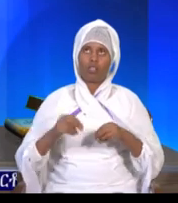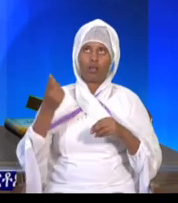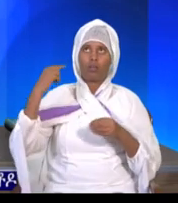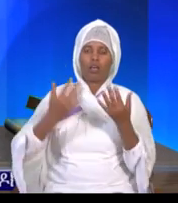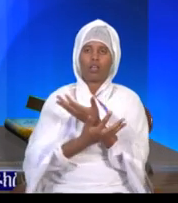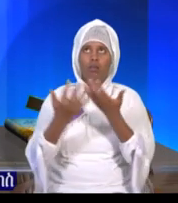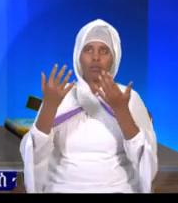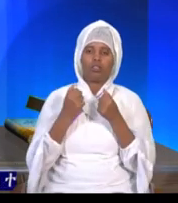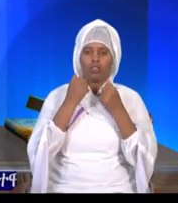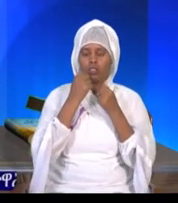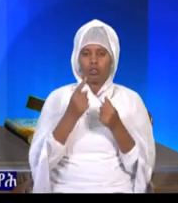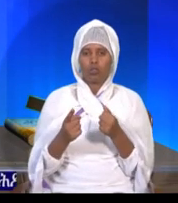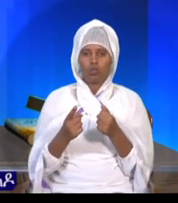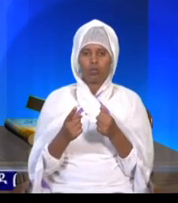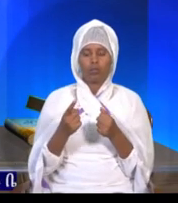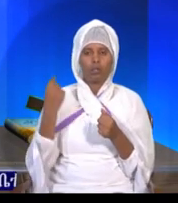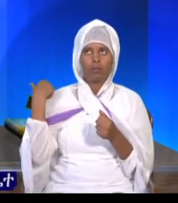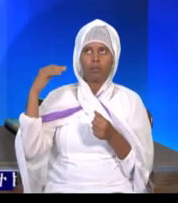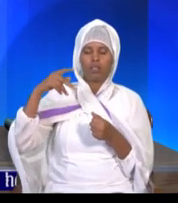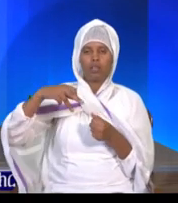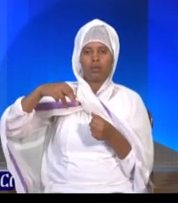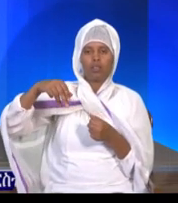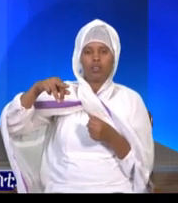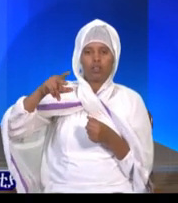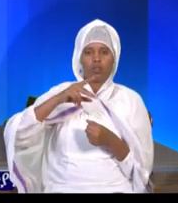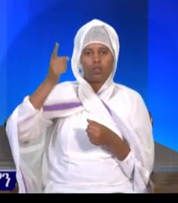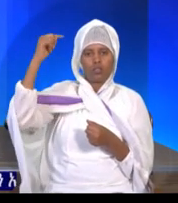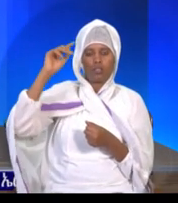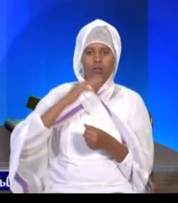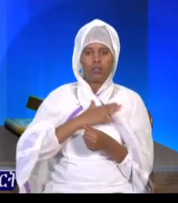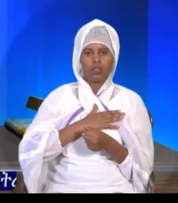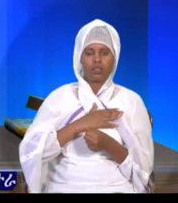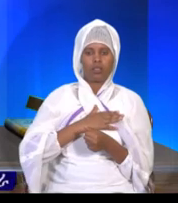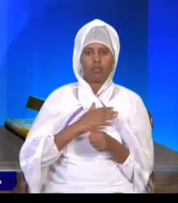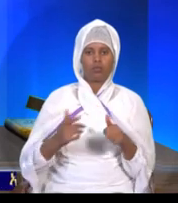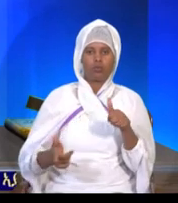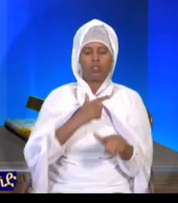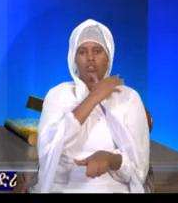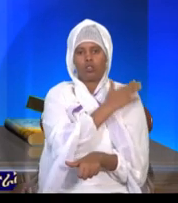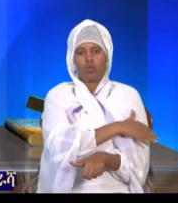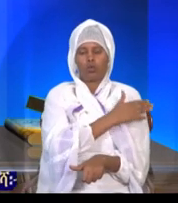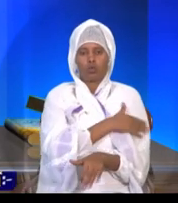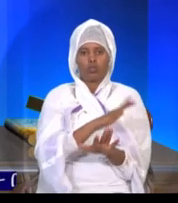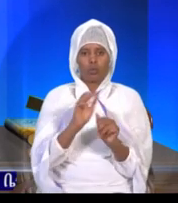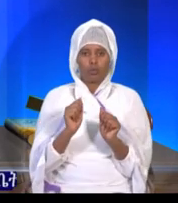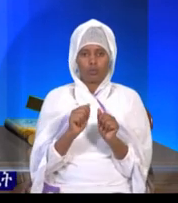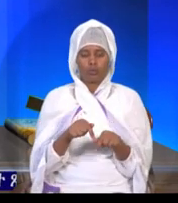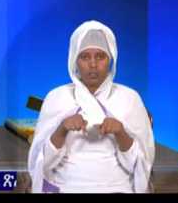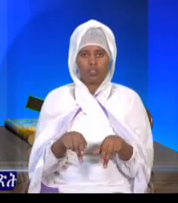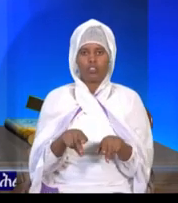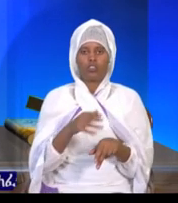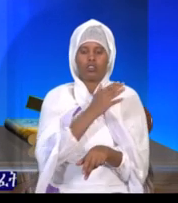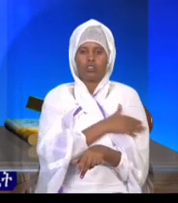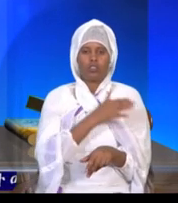ኣምላኽ ኣይቅበለንን እዩ ኢሎም በረኻ በረኻ እናኸዱ እግዚኣብሄር ንተቐዲምኩም ዘገልገልኩምዎ ተገልግልዎ